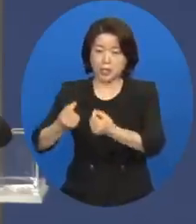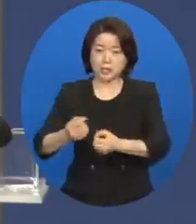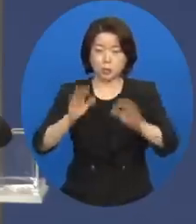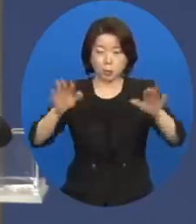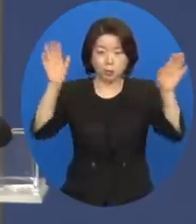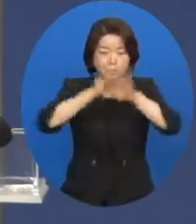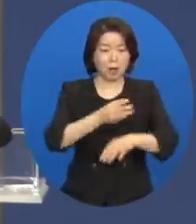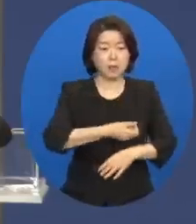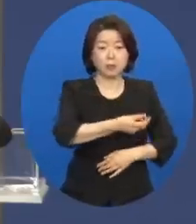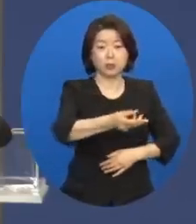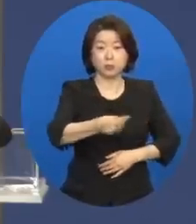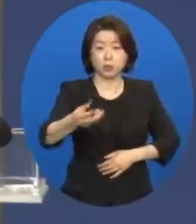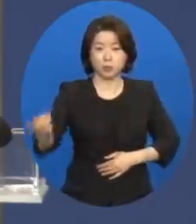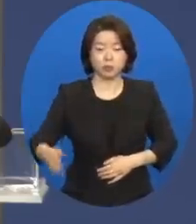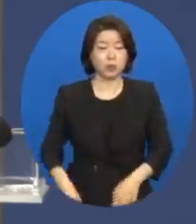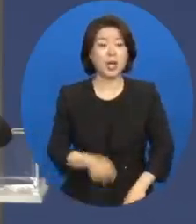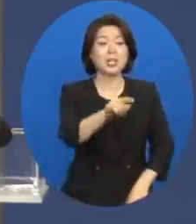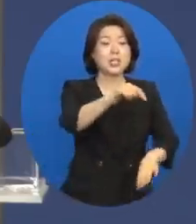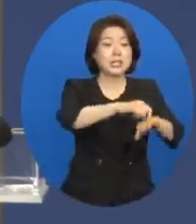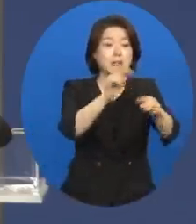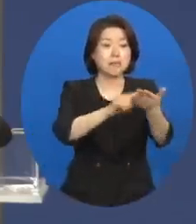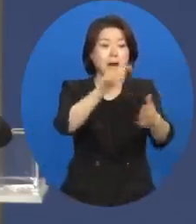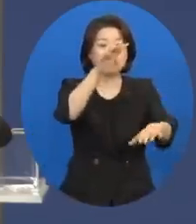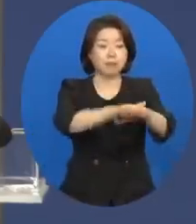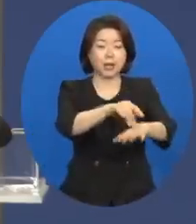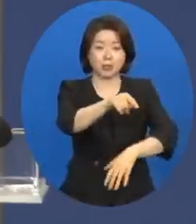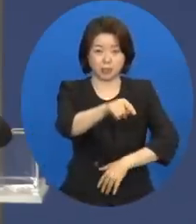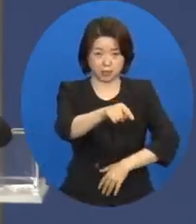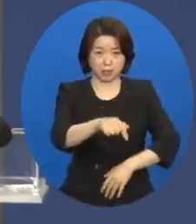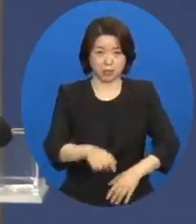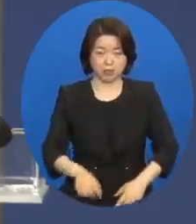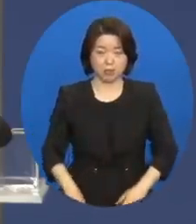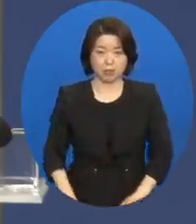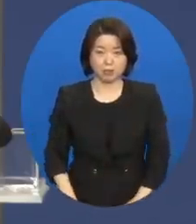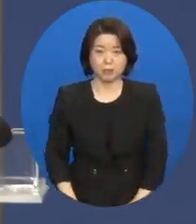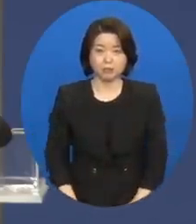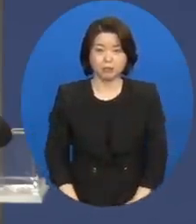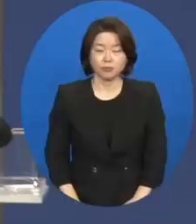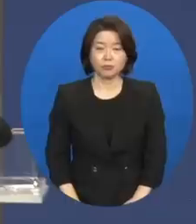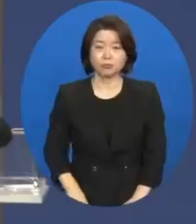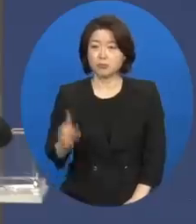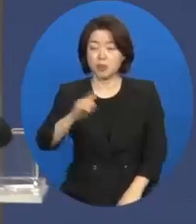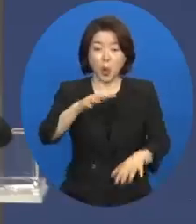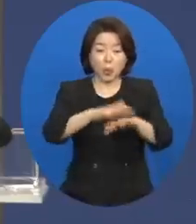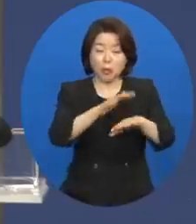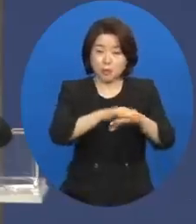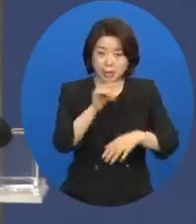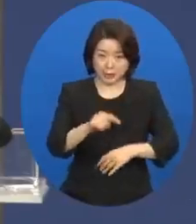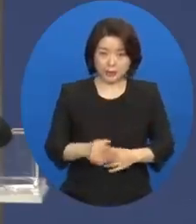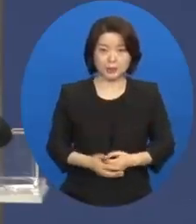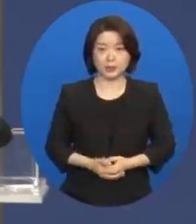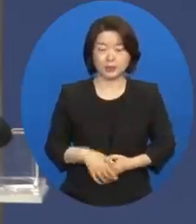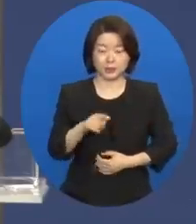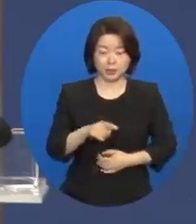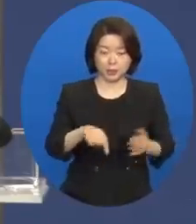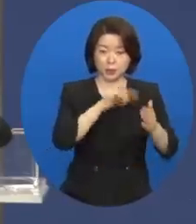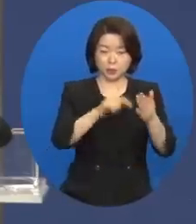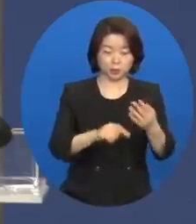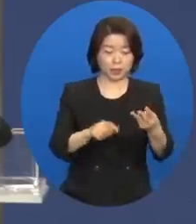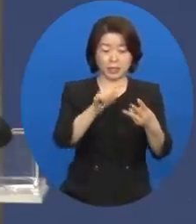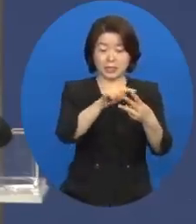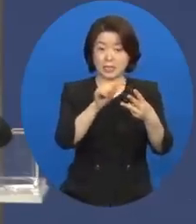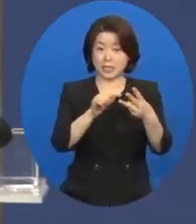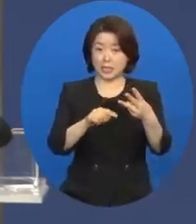뿌리는데 너희의 마음은 밭이다 이렇게 말씀하세요. 근데 어떤 밭은 그 중에 세 가지